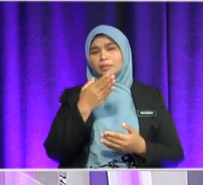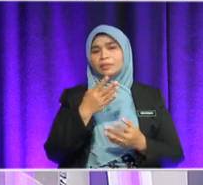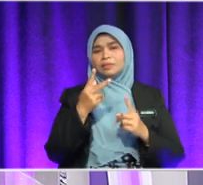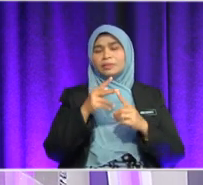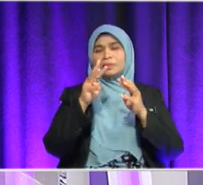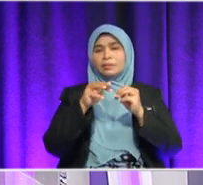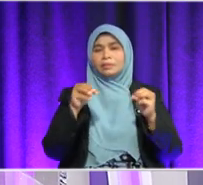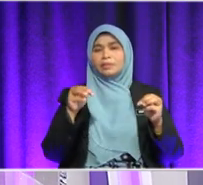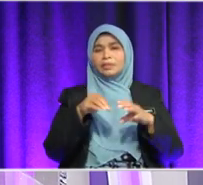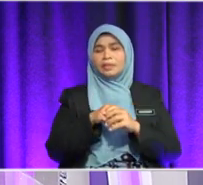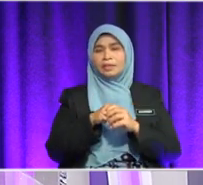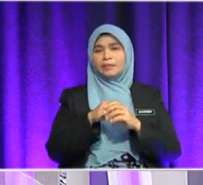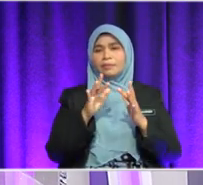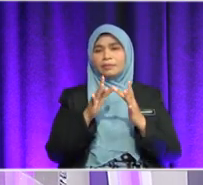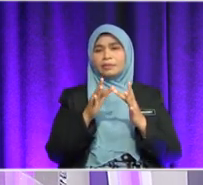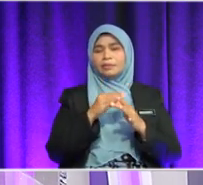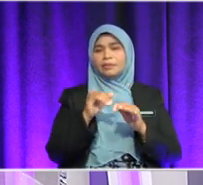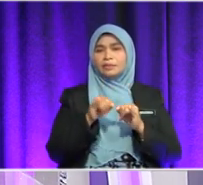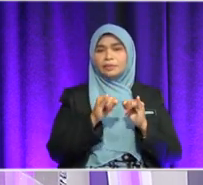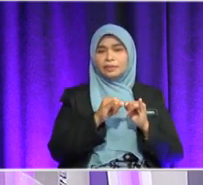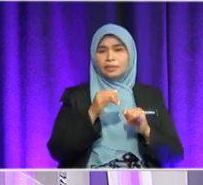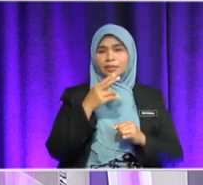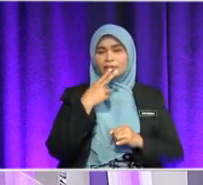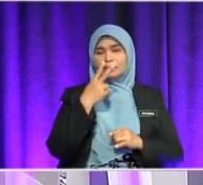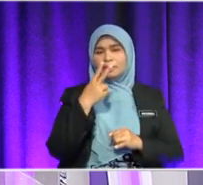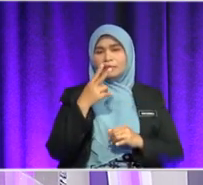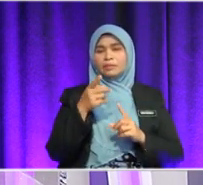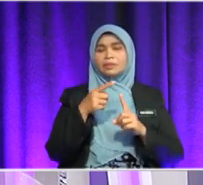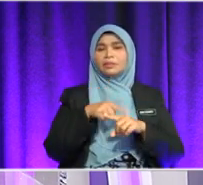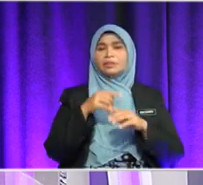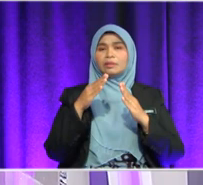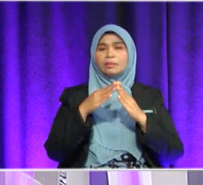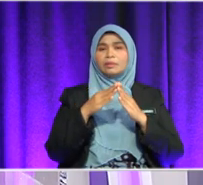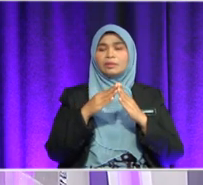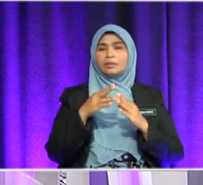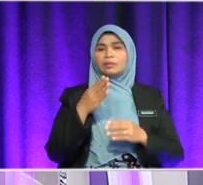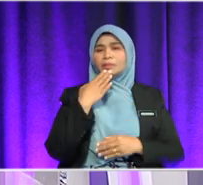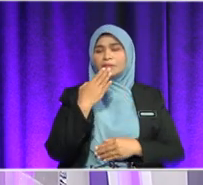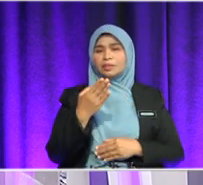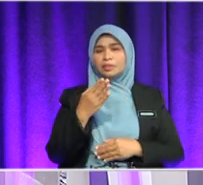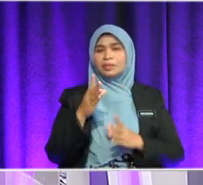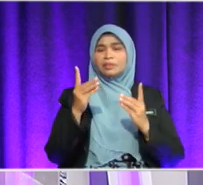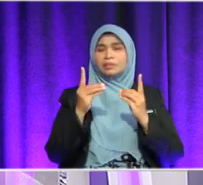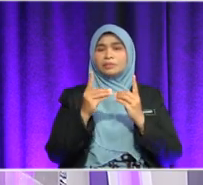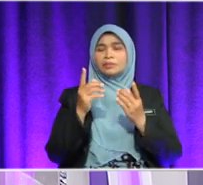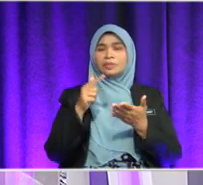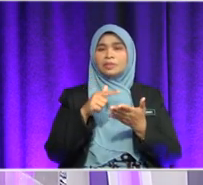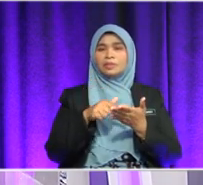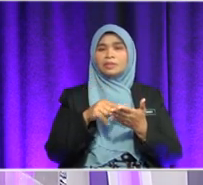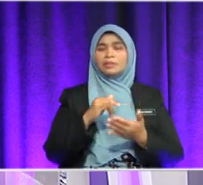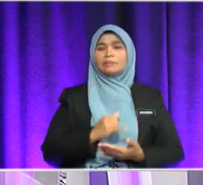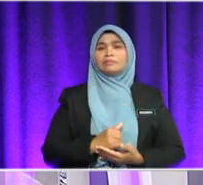murid-murid dalam kalian dan juga yang menonton dari rumah Terima kasih atas perhatian Terima kasih atas tontonan berjumpa di lain kesempatan saya